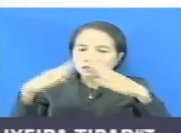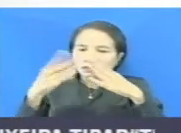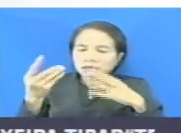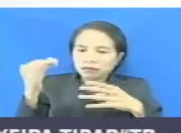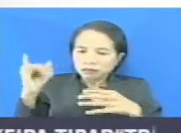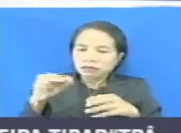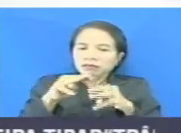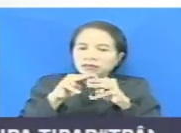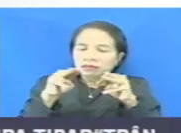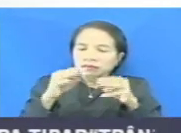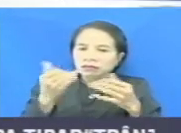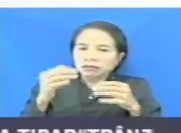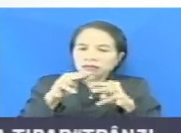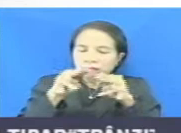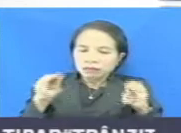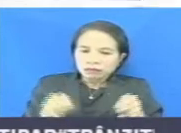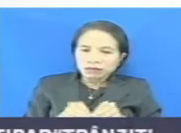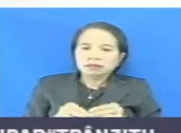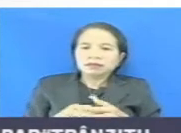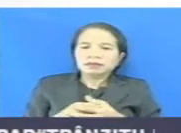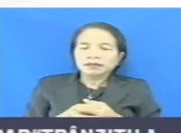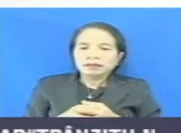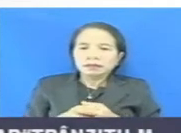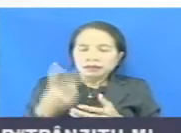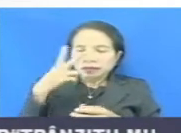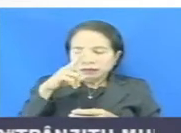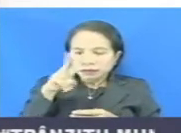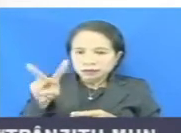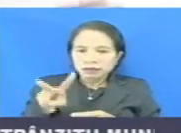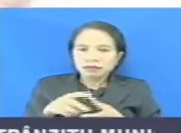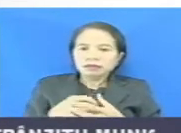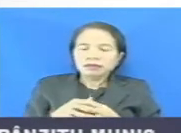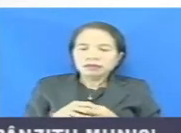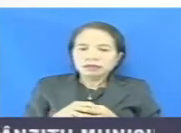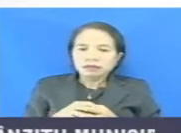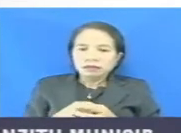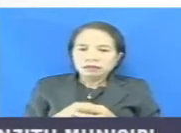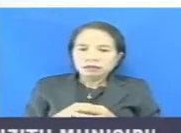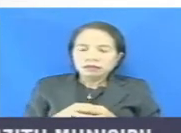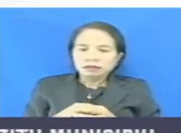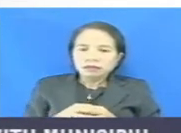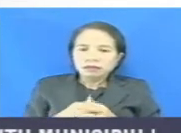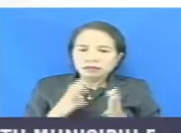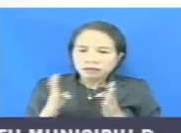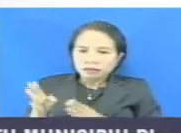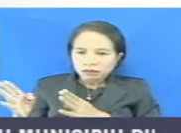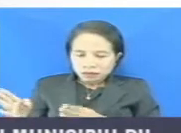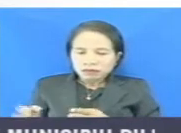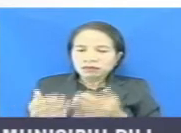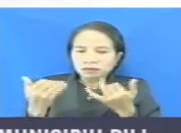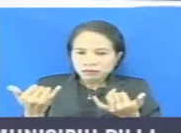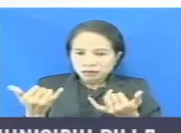Ida ne avansu ida ke bot se ita hare husi ra prosesu sira husi untad sama to uhing